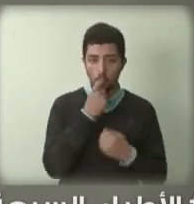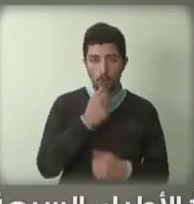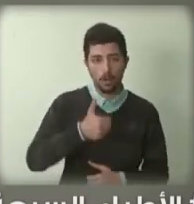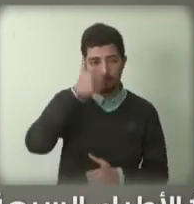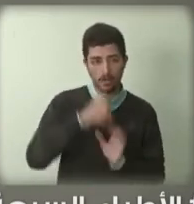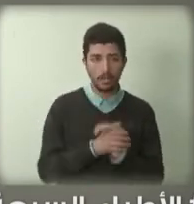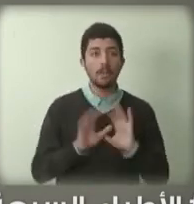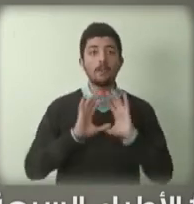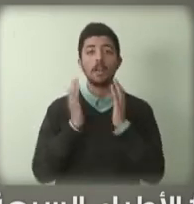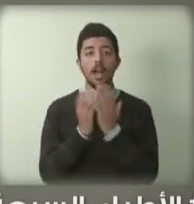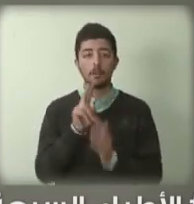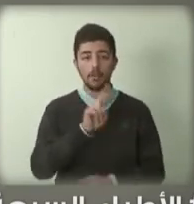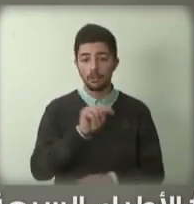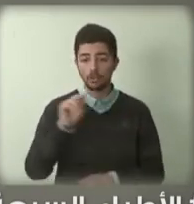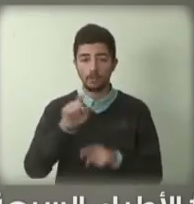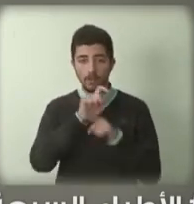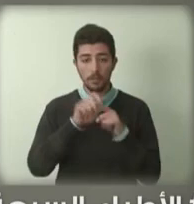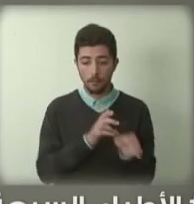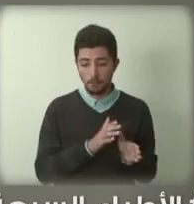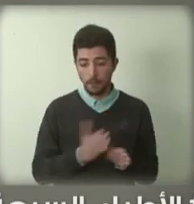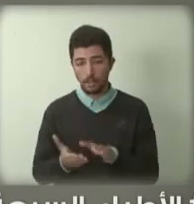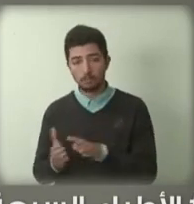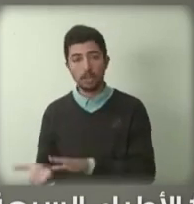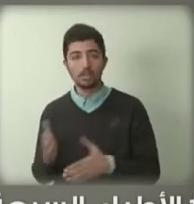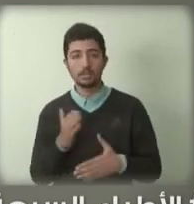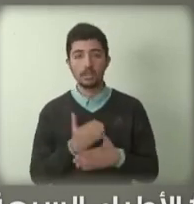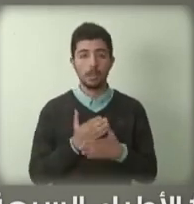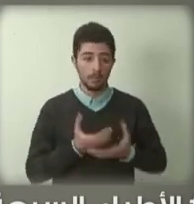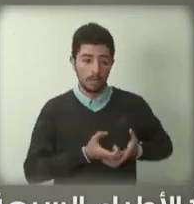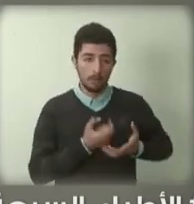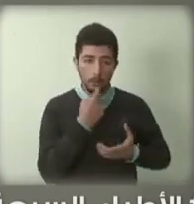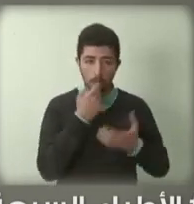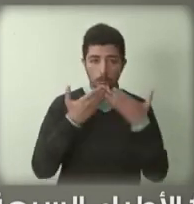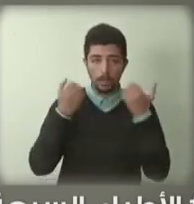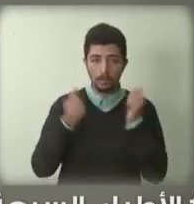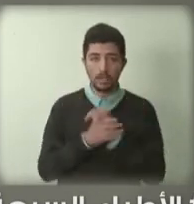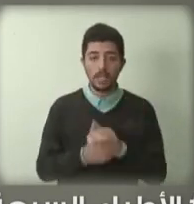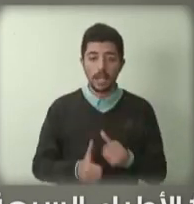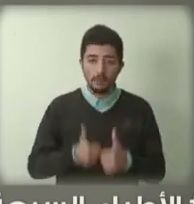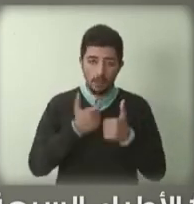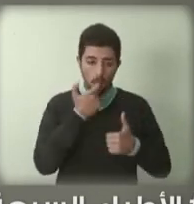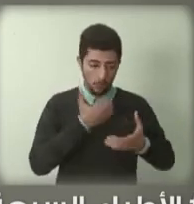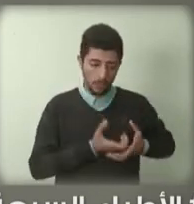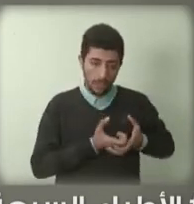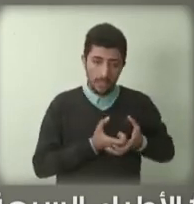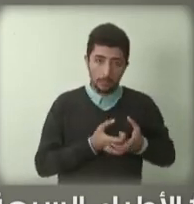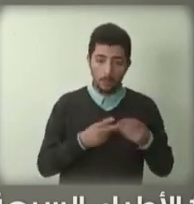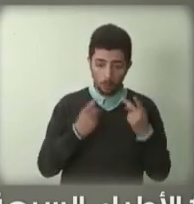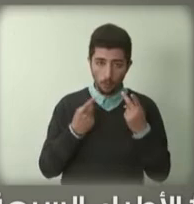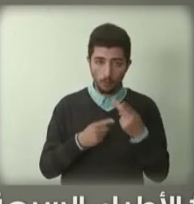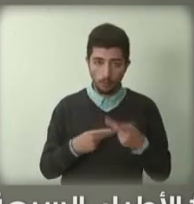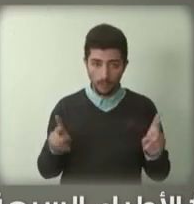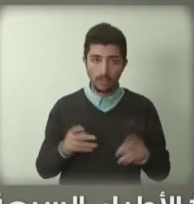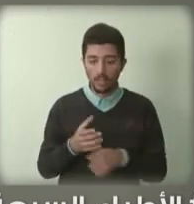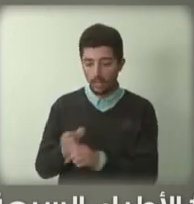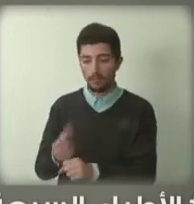لأنه عالمياً 22% من حالات الوفيات بين الأطفال الجدد يمكن تجنبها في حال الإرضاع من الساعة الأولى. كما أنه لحليب